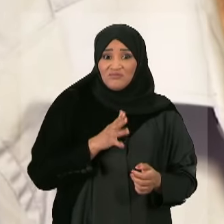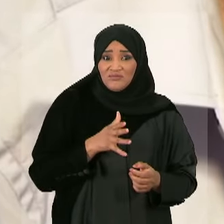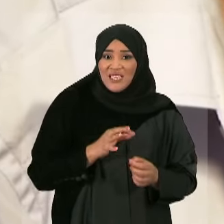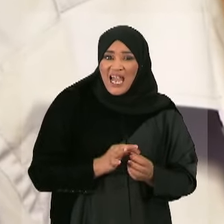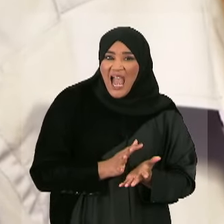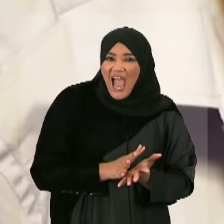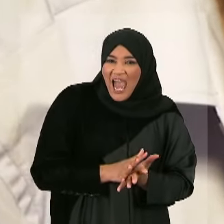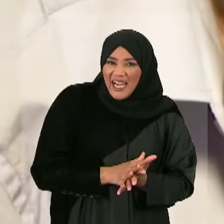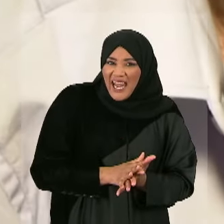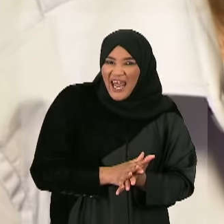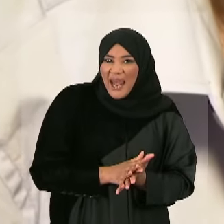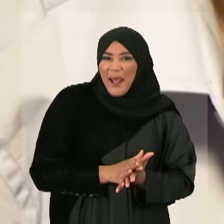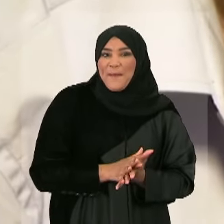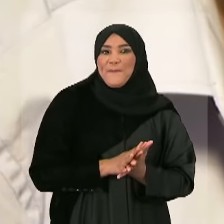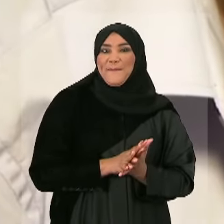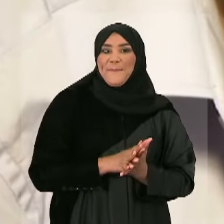عشت هاي الأحداث كلها،